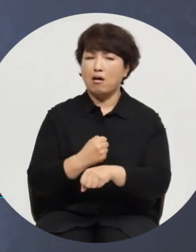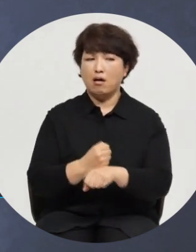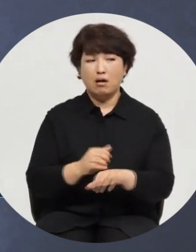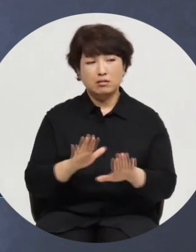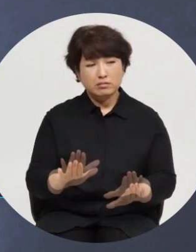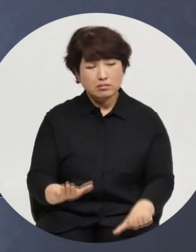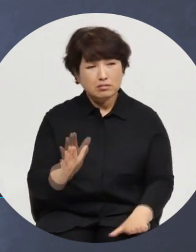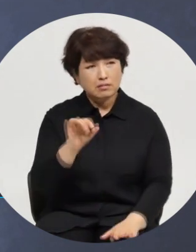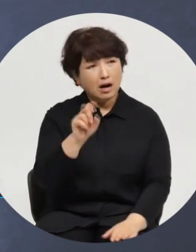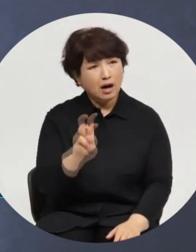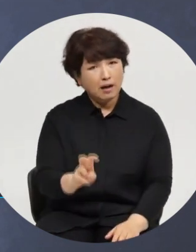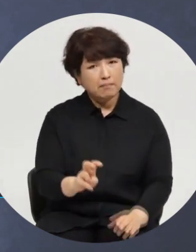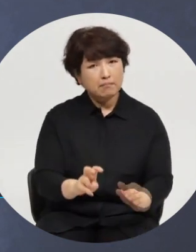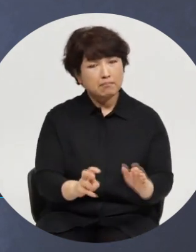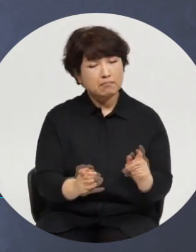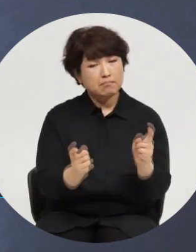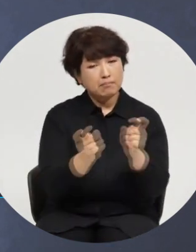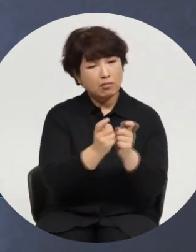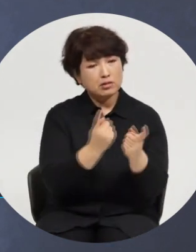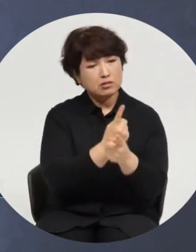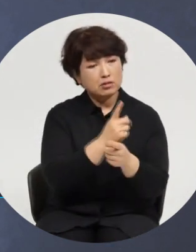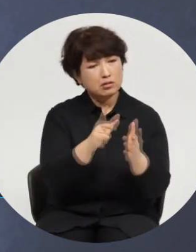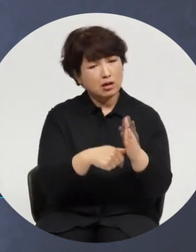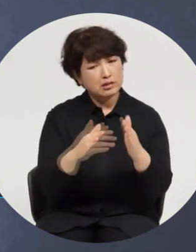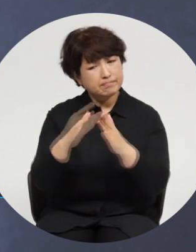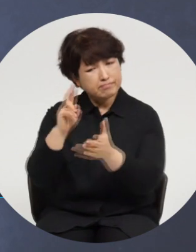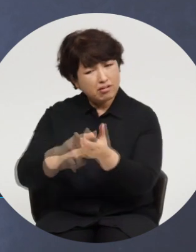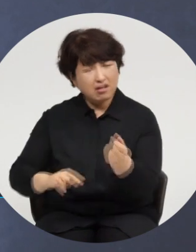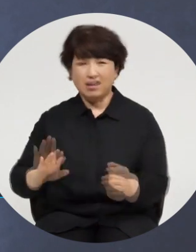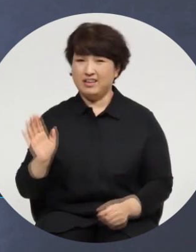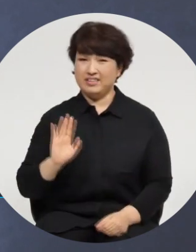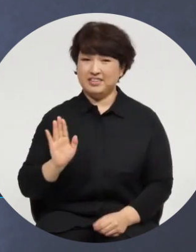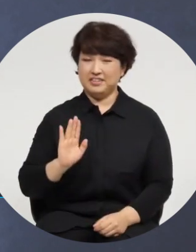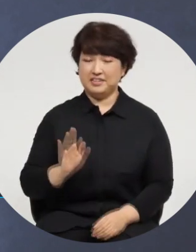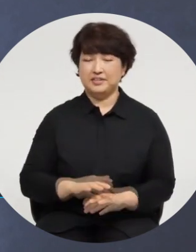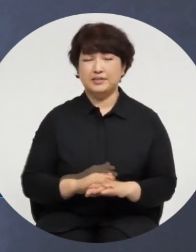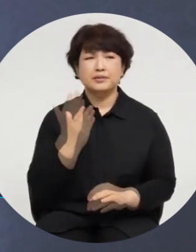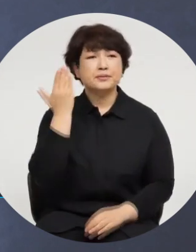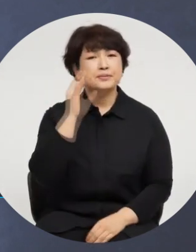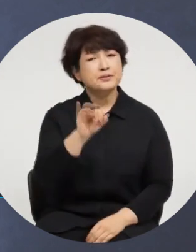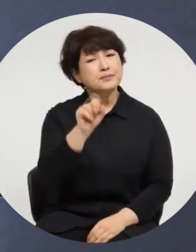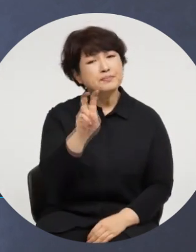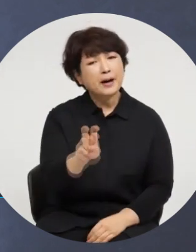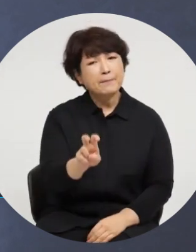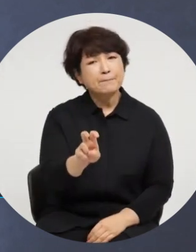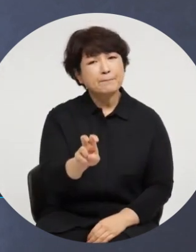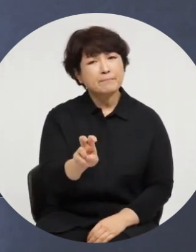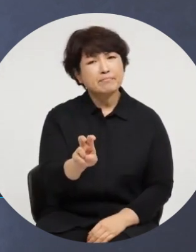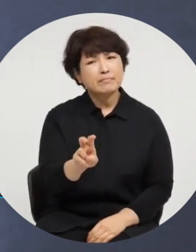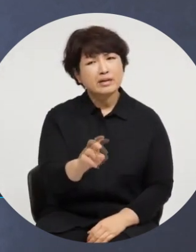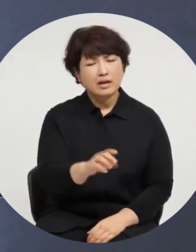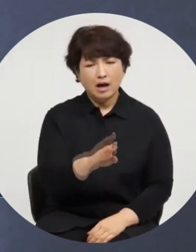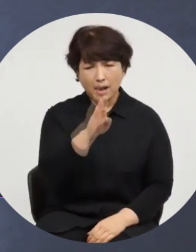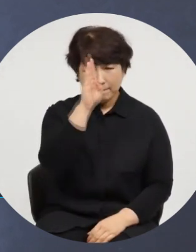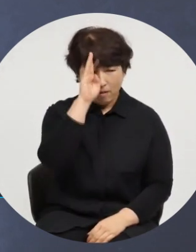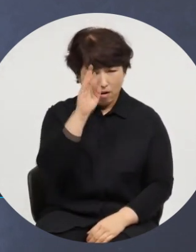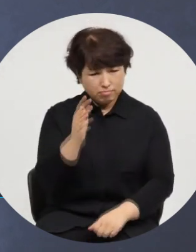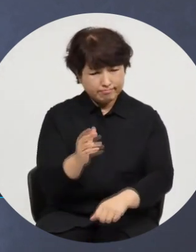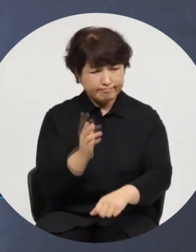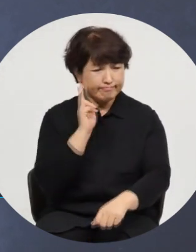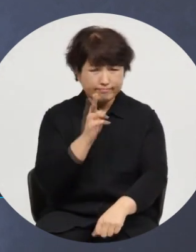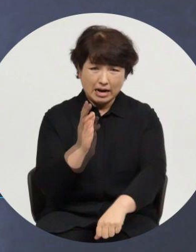그죠 근데 요즘 암이라고 뭐지 팔고 이런 일 없잖아요 어 그러니까 요즘 안 같은건